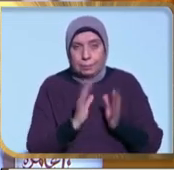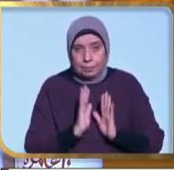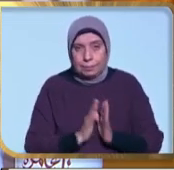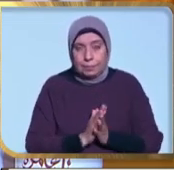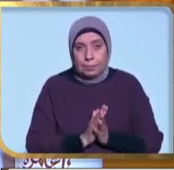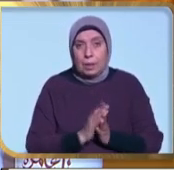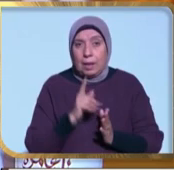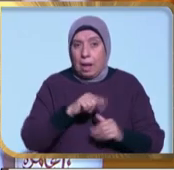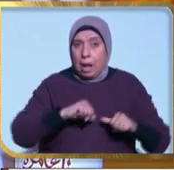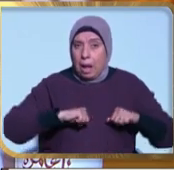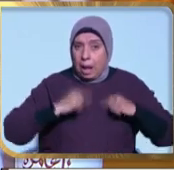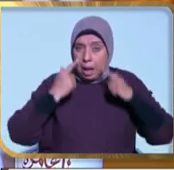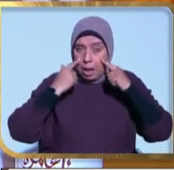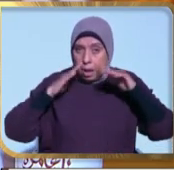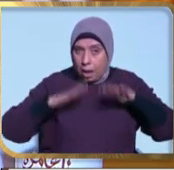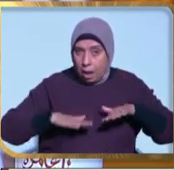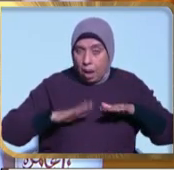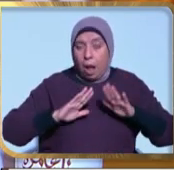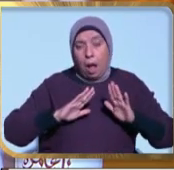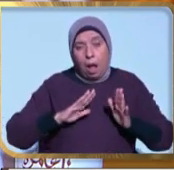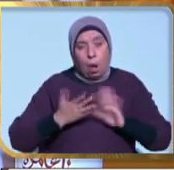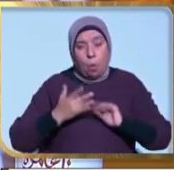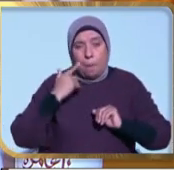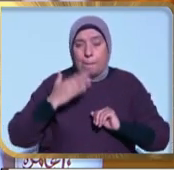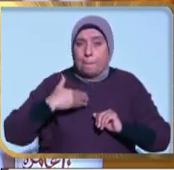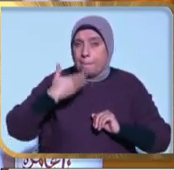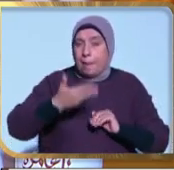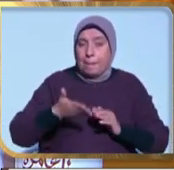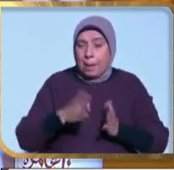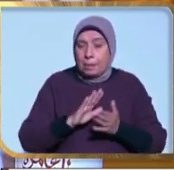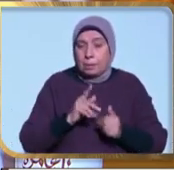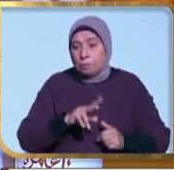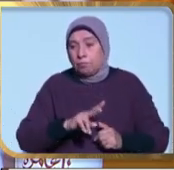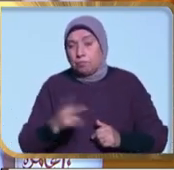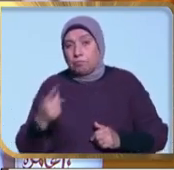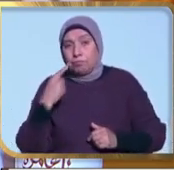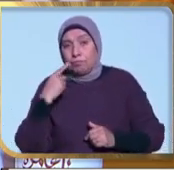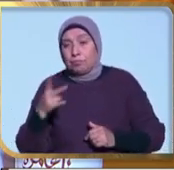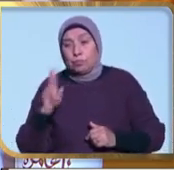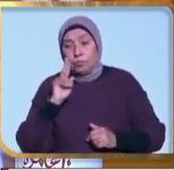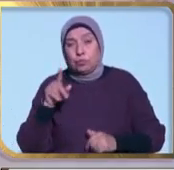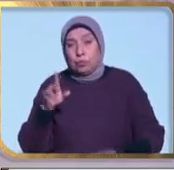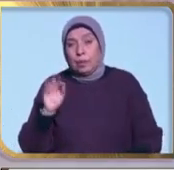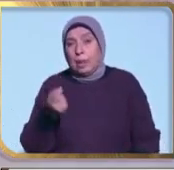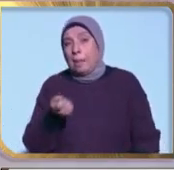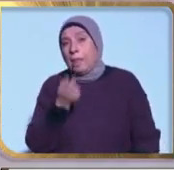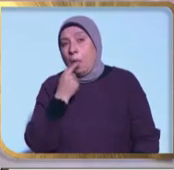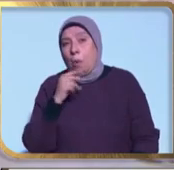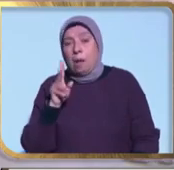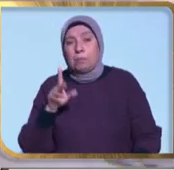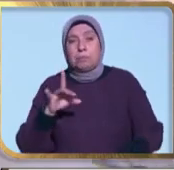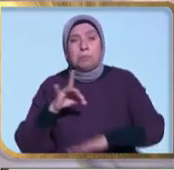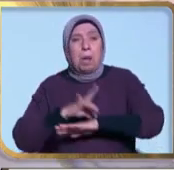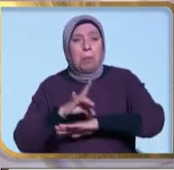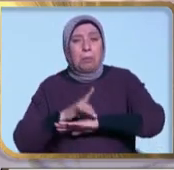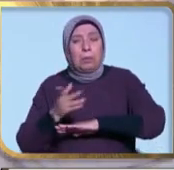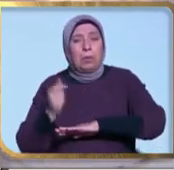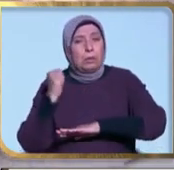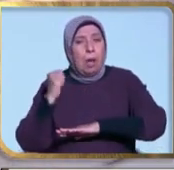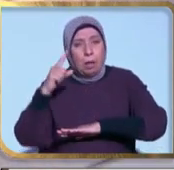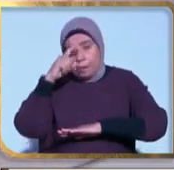حياته وبعد انتقاله شايف ان اخرى محتاجه مثلا علاج فبيد عشان فهناك اسباب